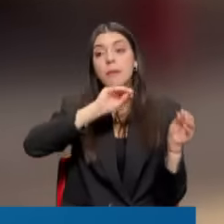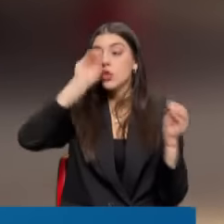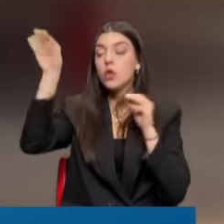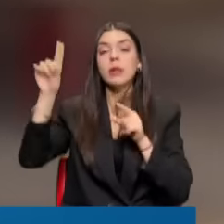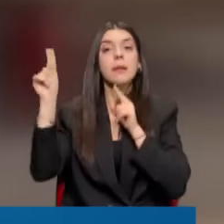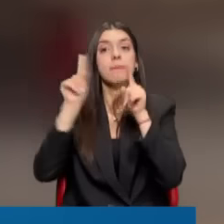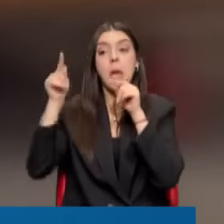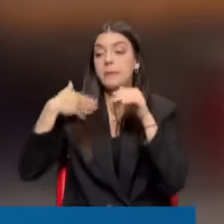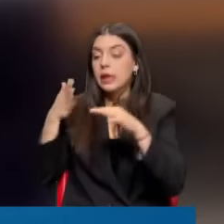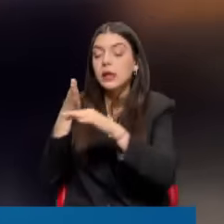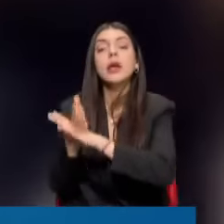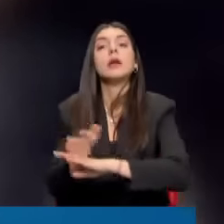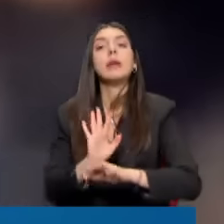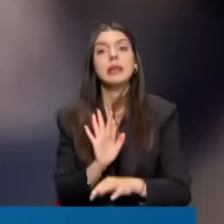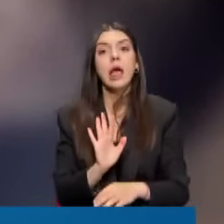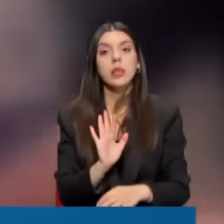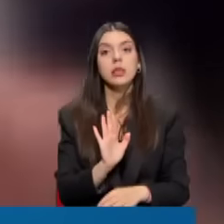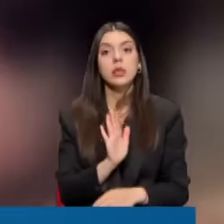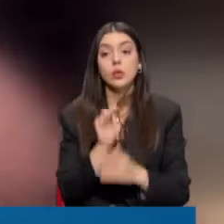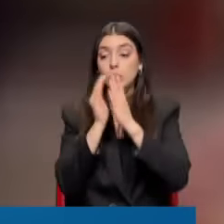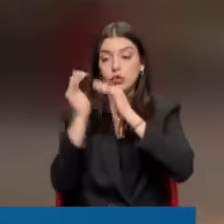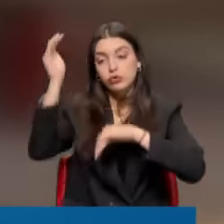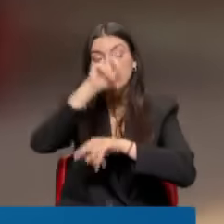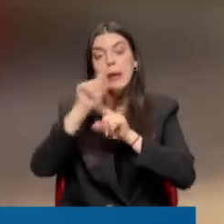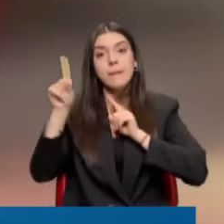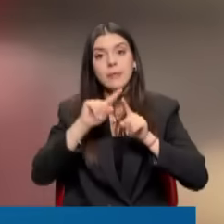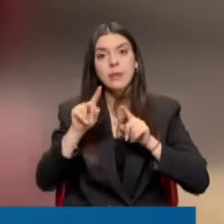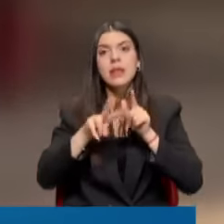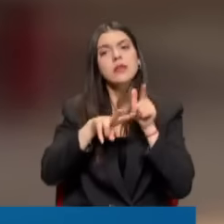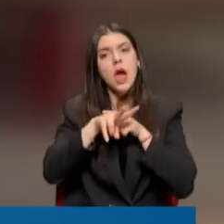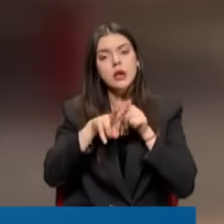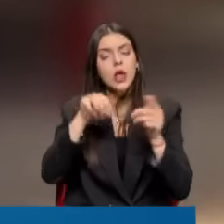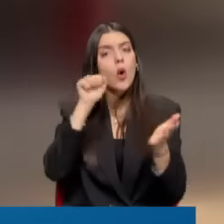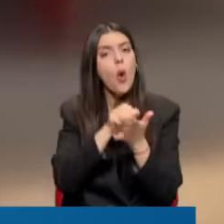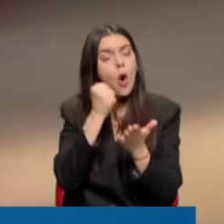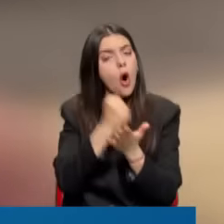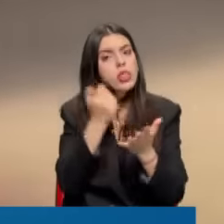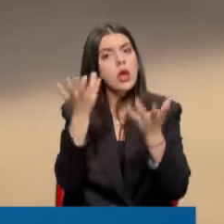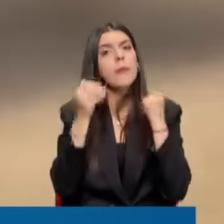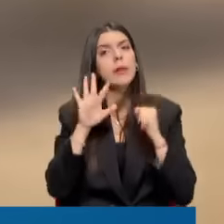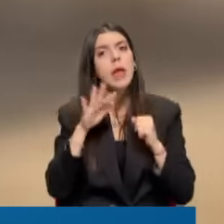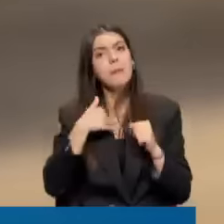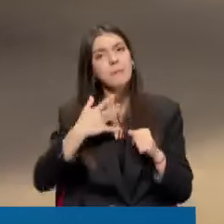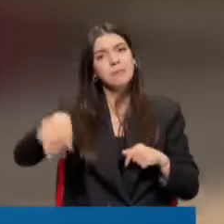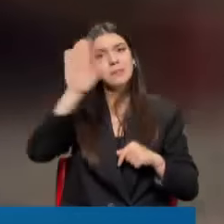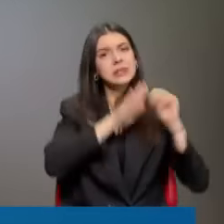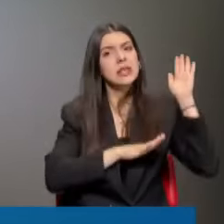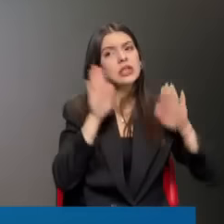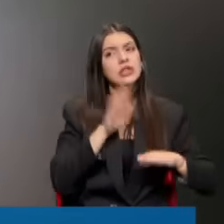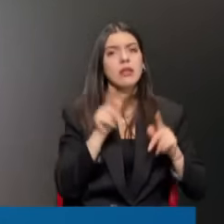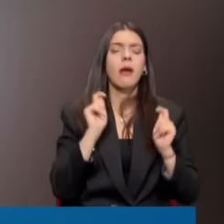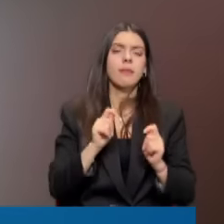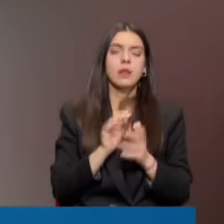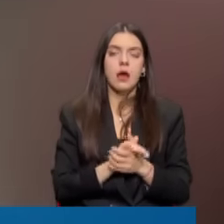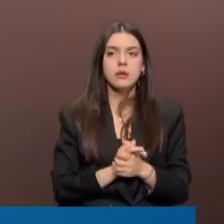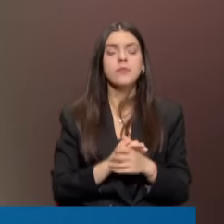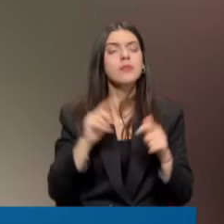duruşma salonlarına çıkmadan üst mahkemeden yargıtaydan onay almadan bizlere şiddet uladı